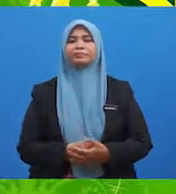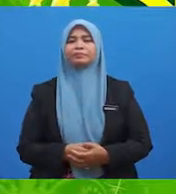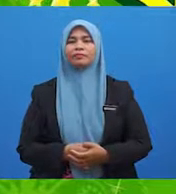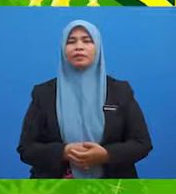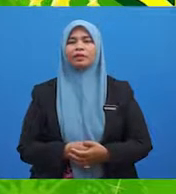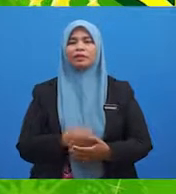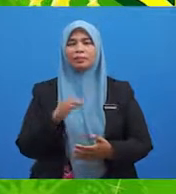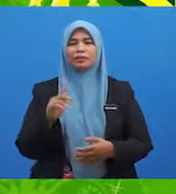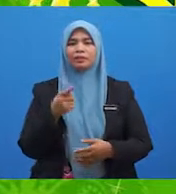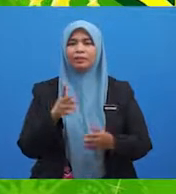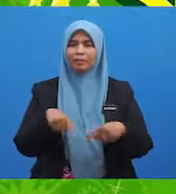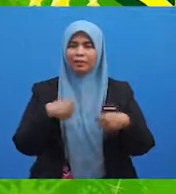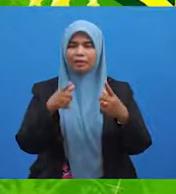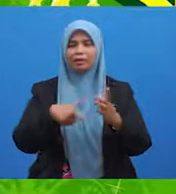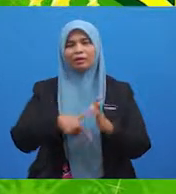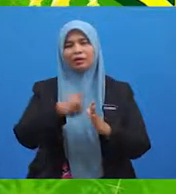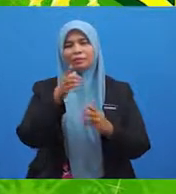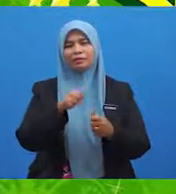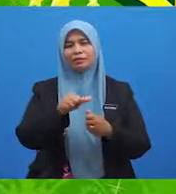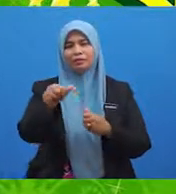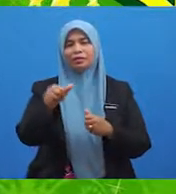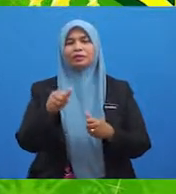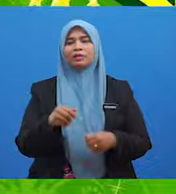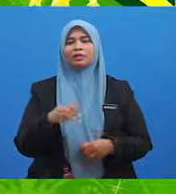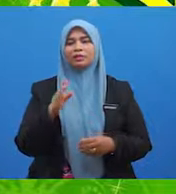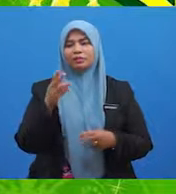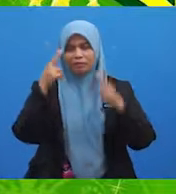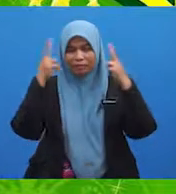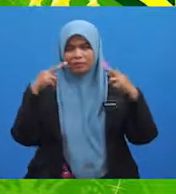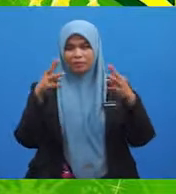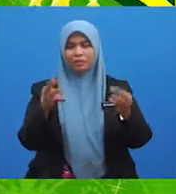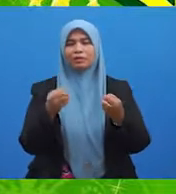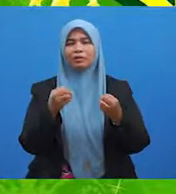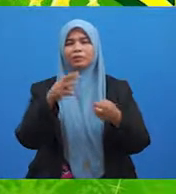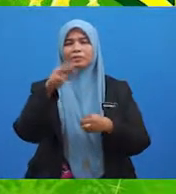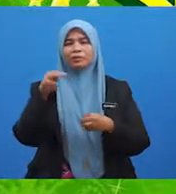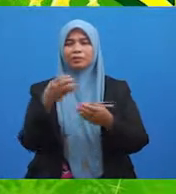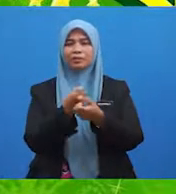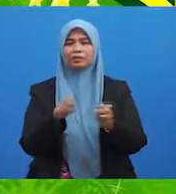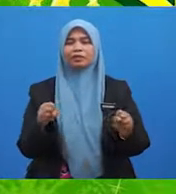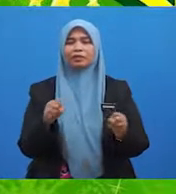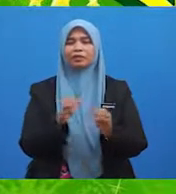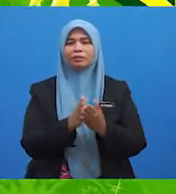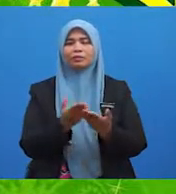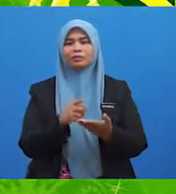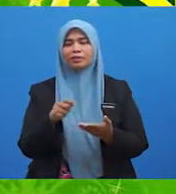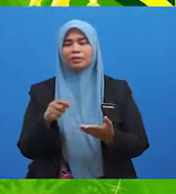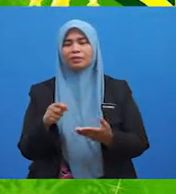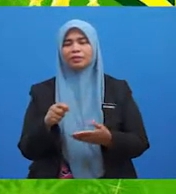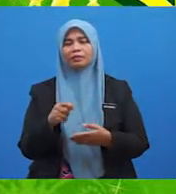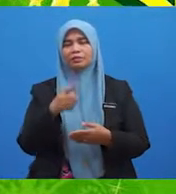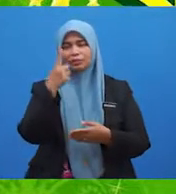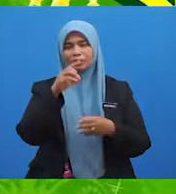berlayar lebih jauh, Ustaz nak murid-murid sediakan dahulu buku tulis dan pen untuk